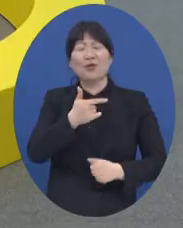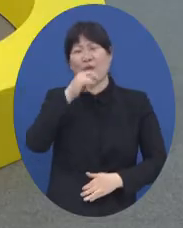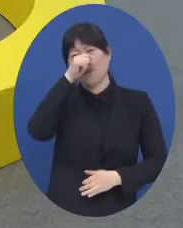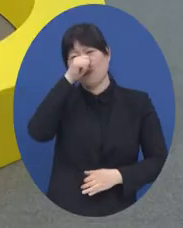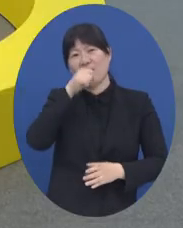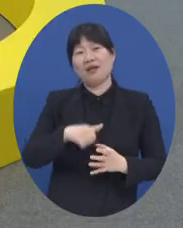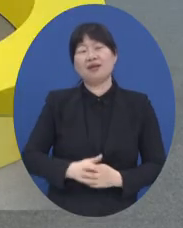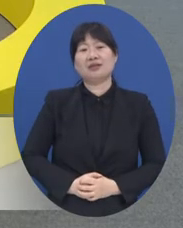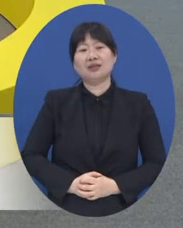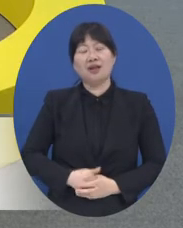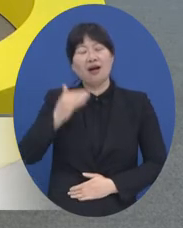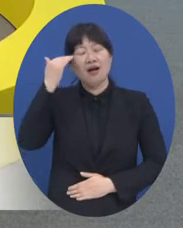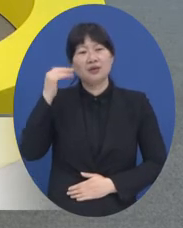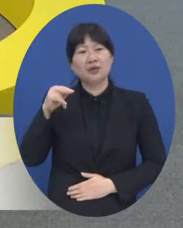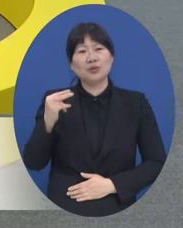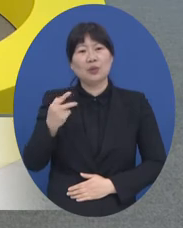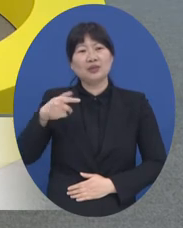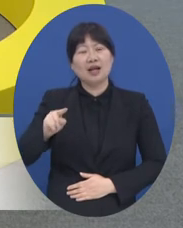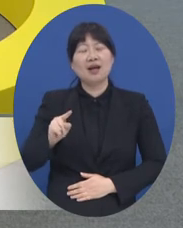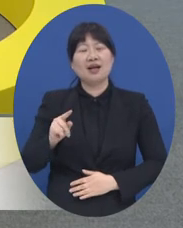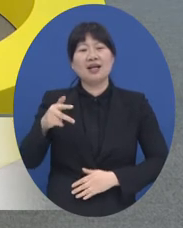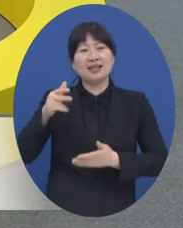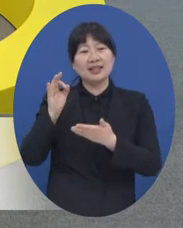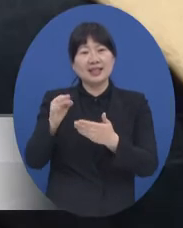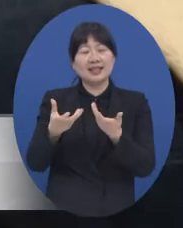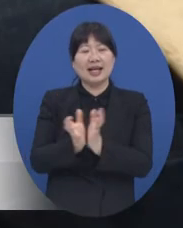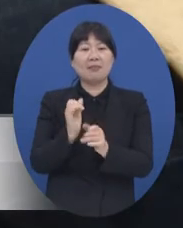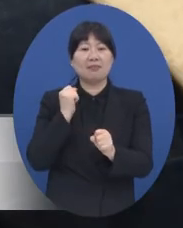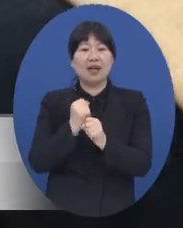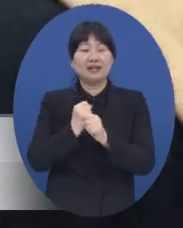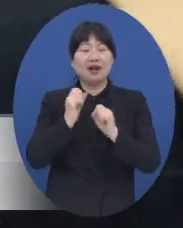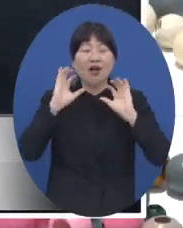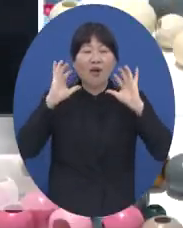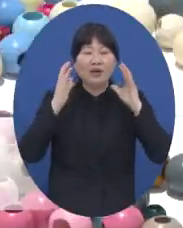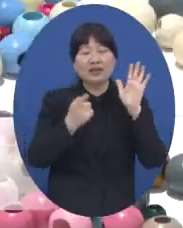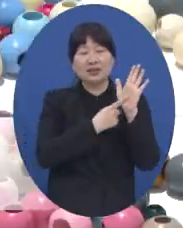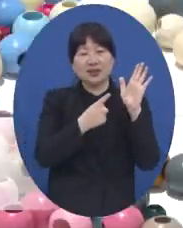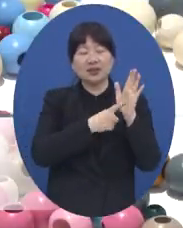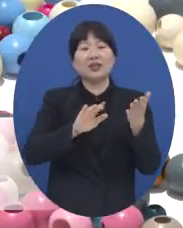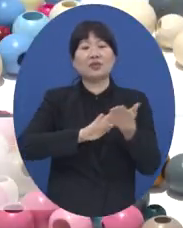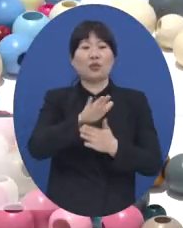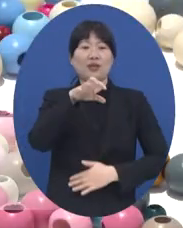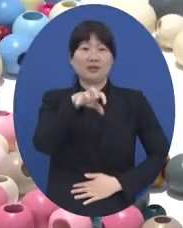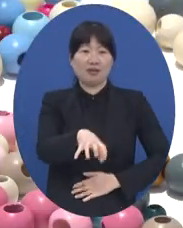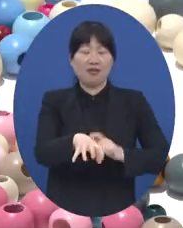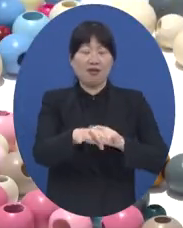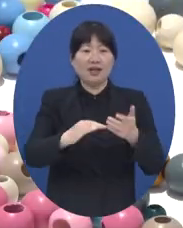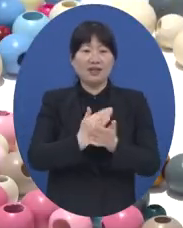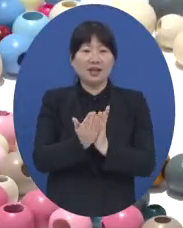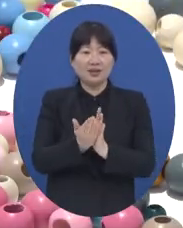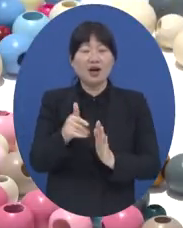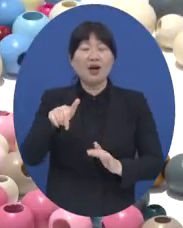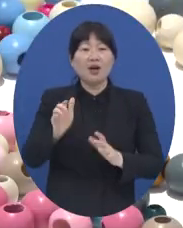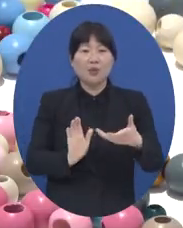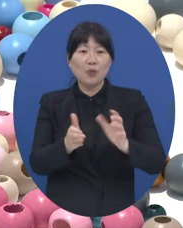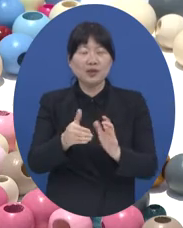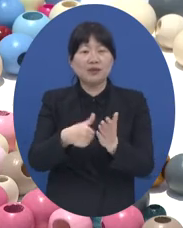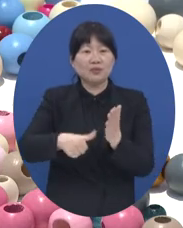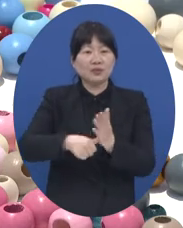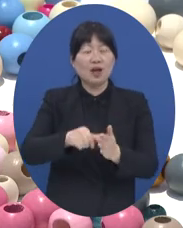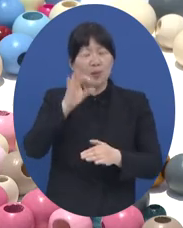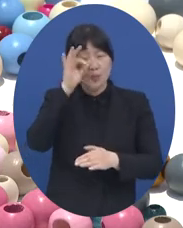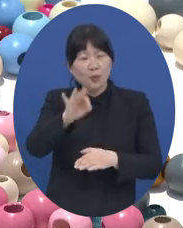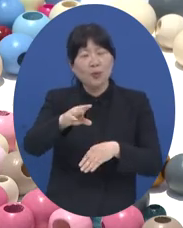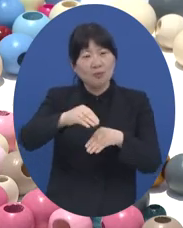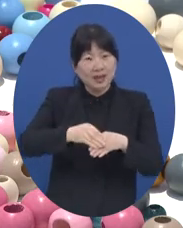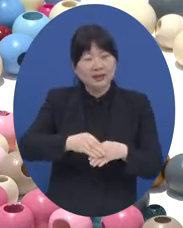같아요. 한국도자재단이 마련한 어린이 전시 공예 놀이터입니다. 다양한 소재의 공예 작품을 보고 만지고 체험할 수